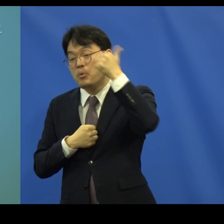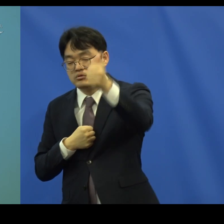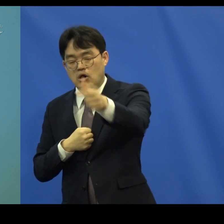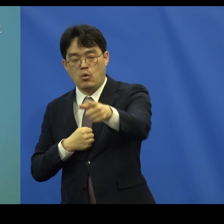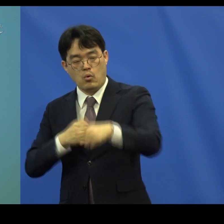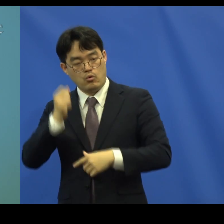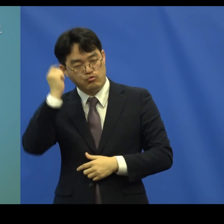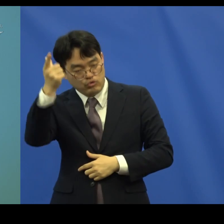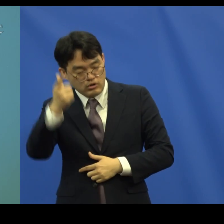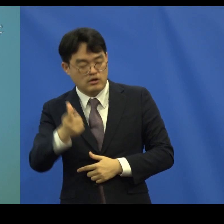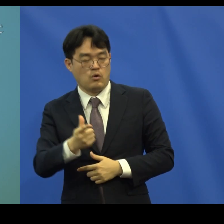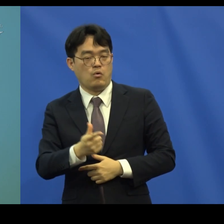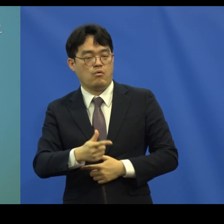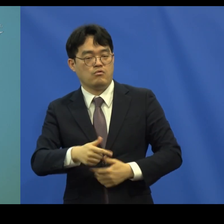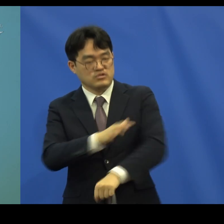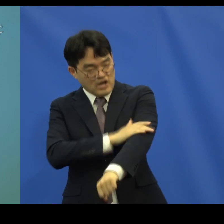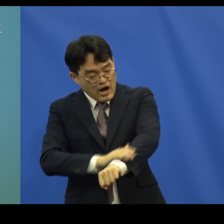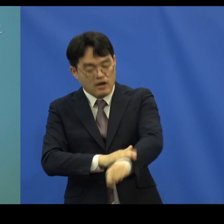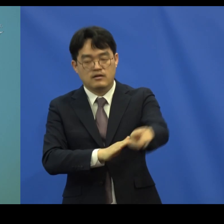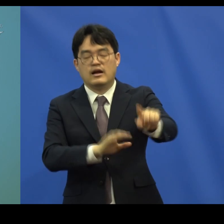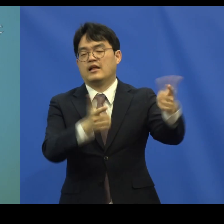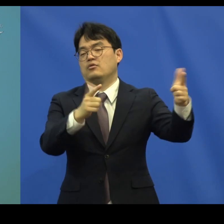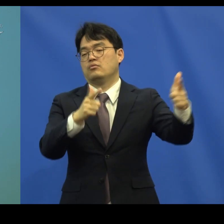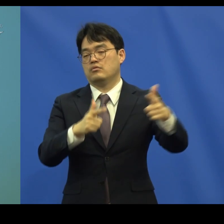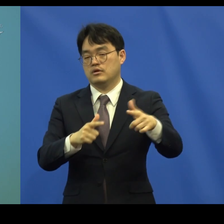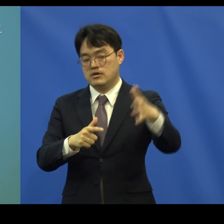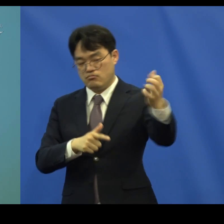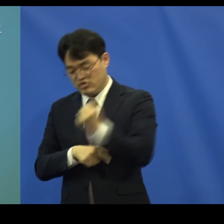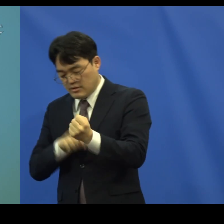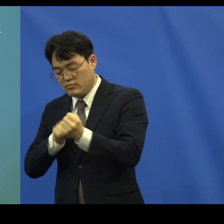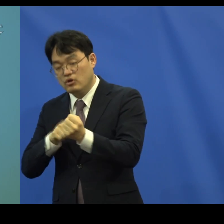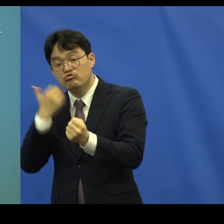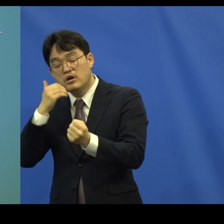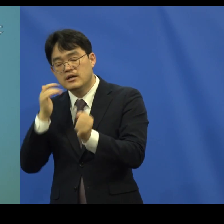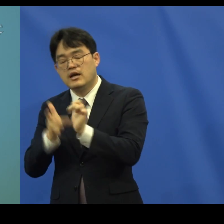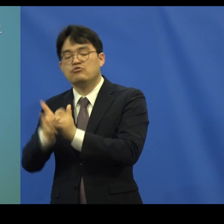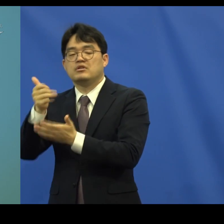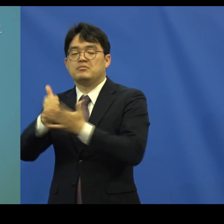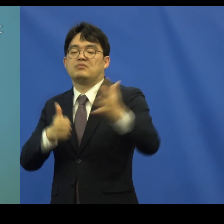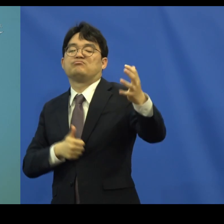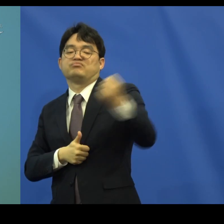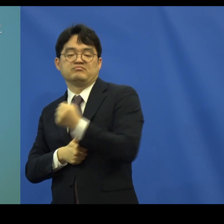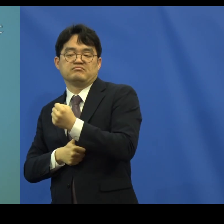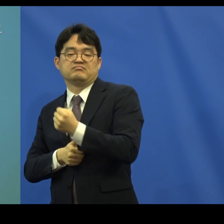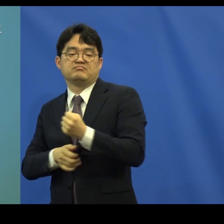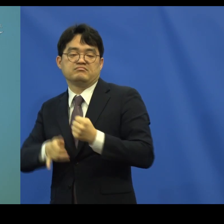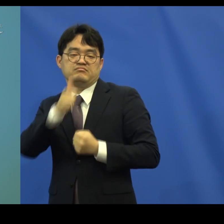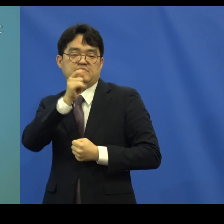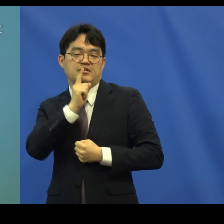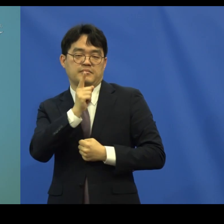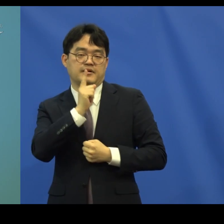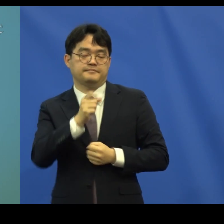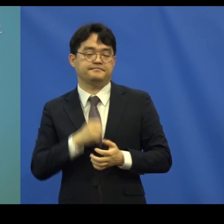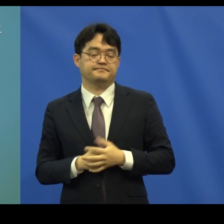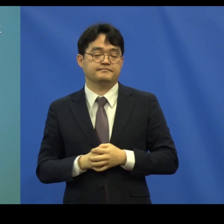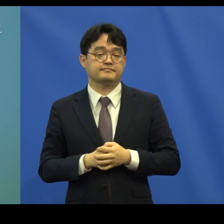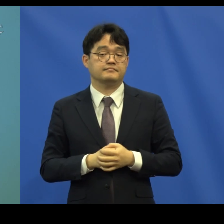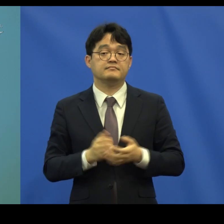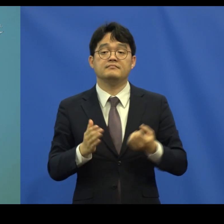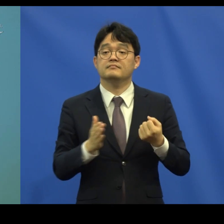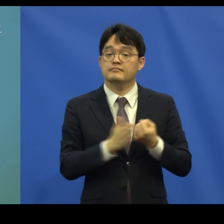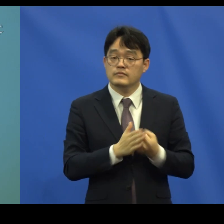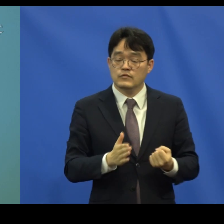겁니다. 그러니까 우리가 이제 교회를 볼 때도 목사를 주님이 쥐고 계시는가, 이게 참